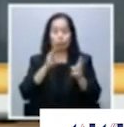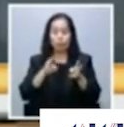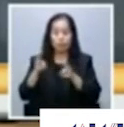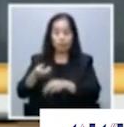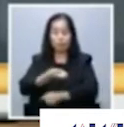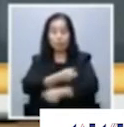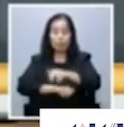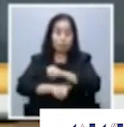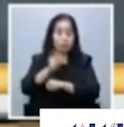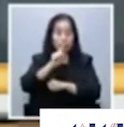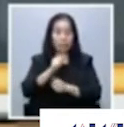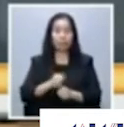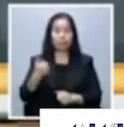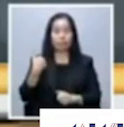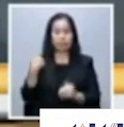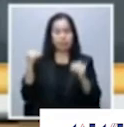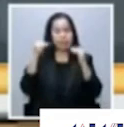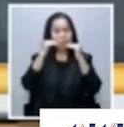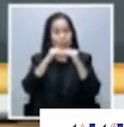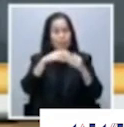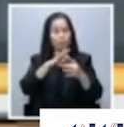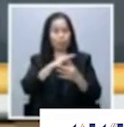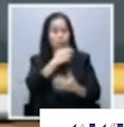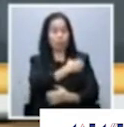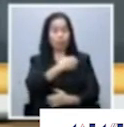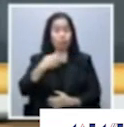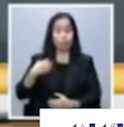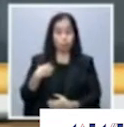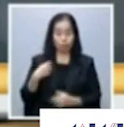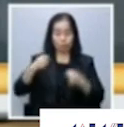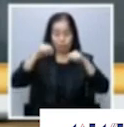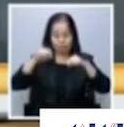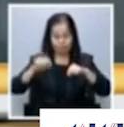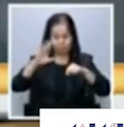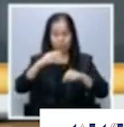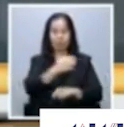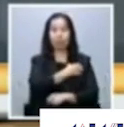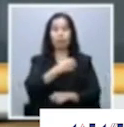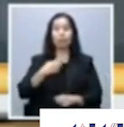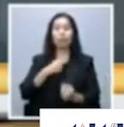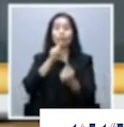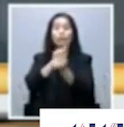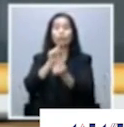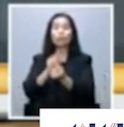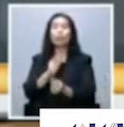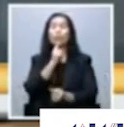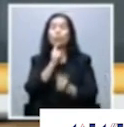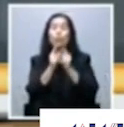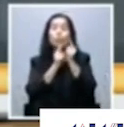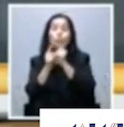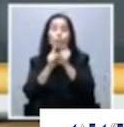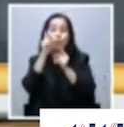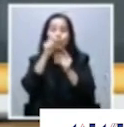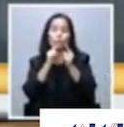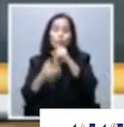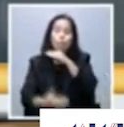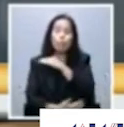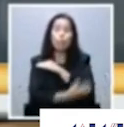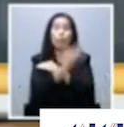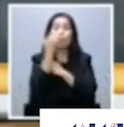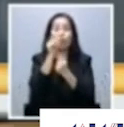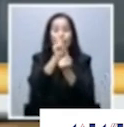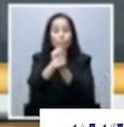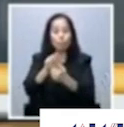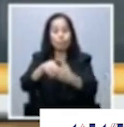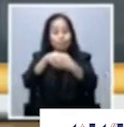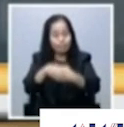ใช้เอกสิทธิ์ในทางการทูตของแต่ละประเทศไปอยู่ประเทศแล้วนั้นท่านน่าจะมีโอกาสเจรจาความ